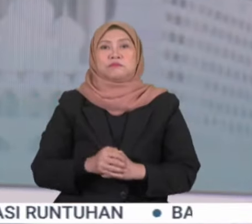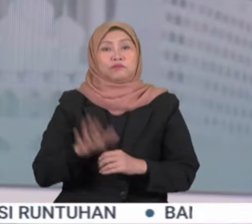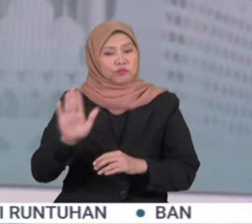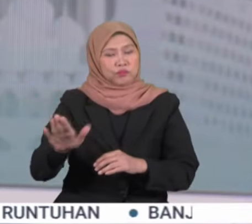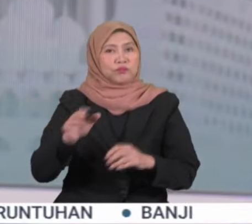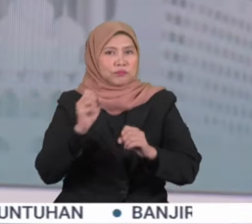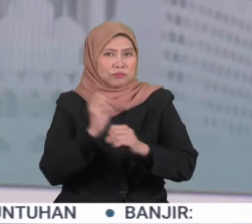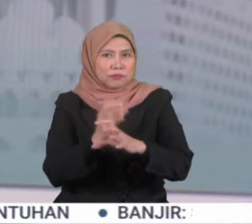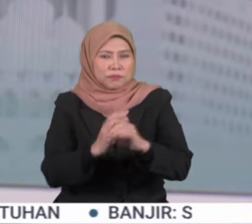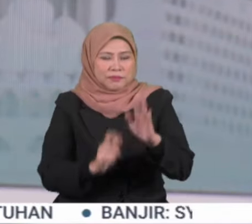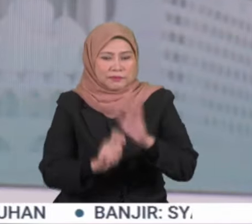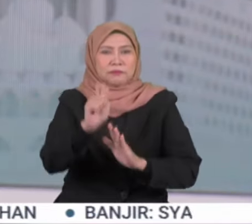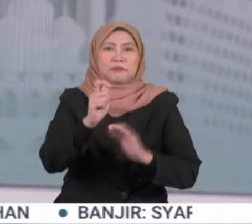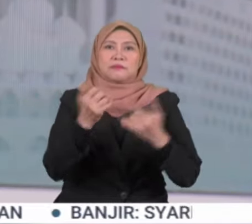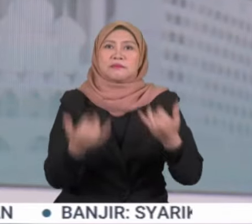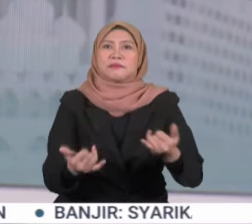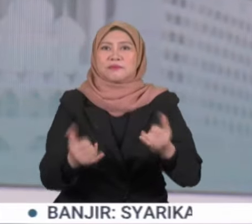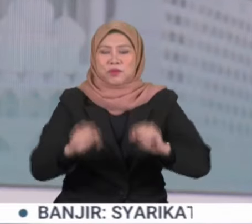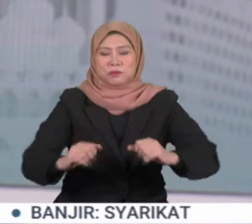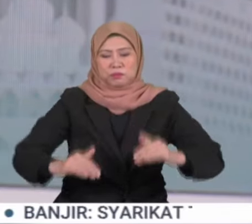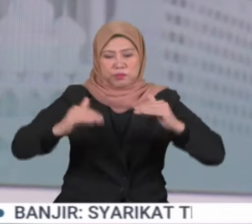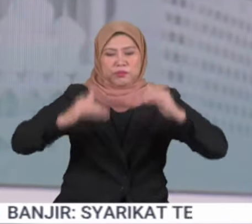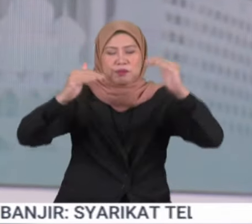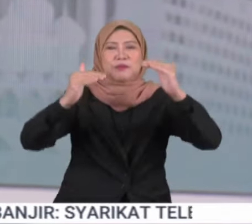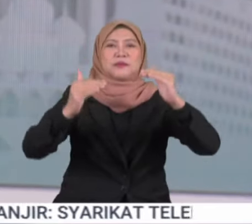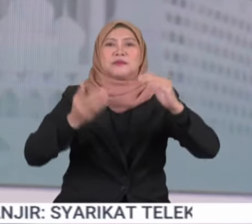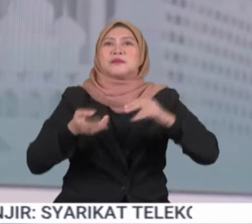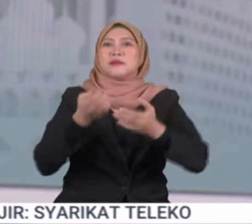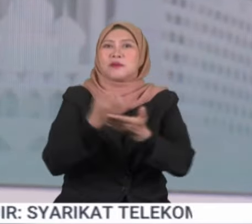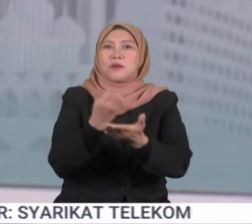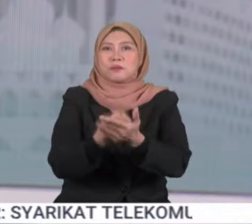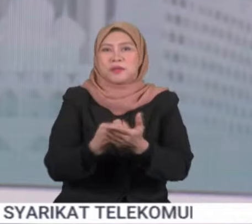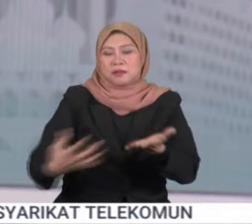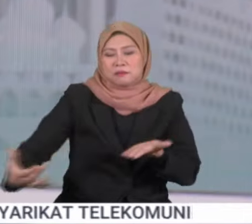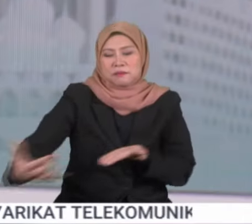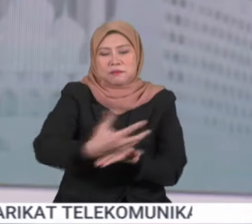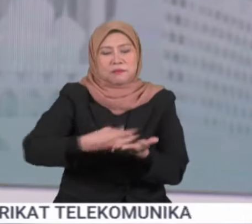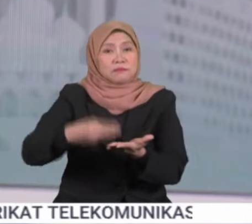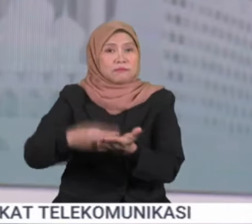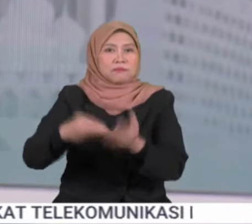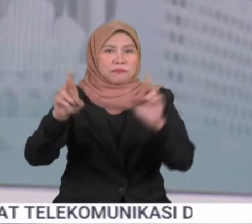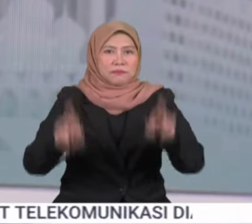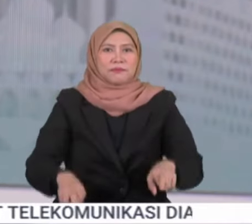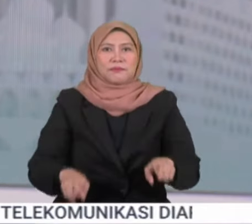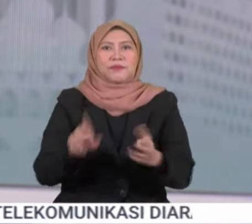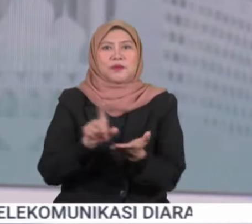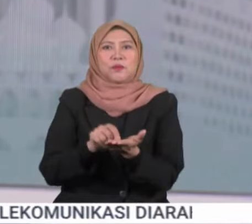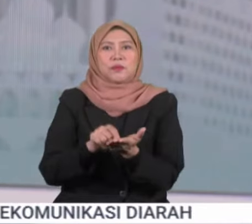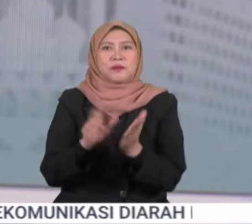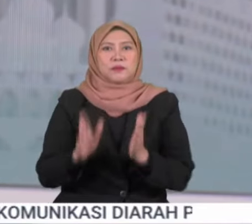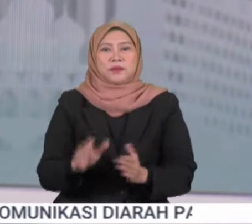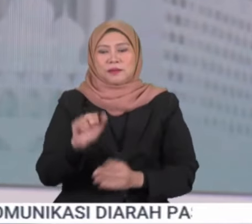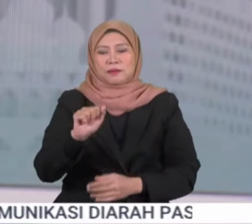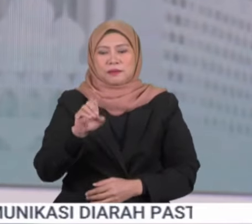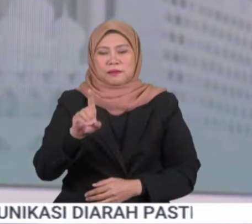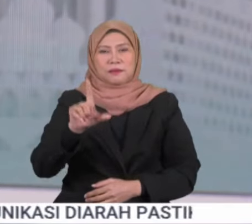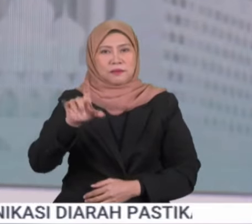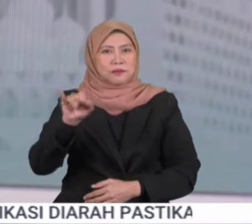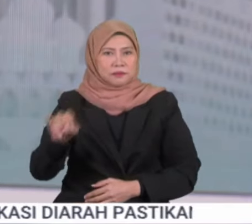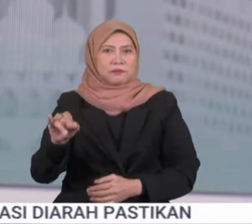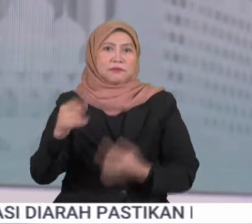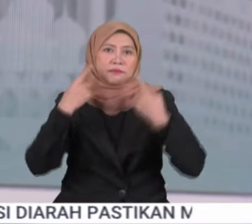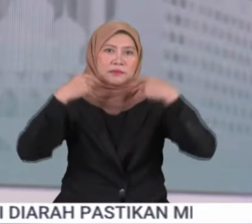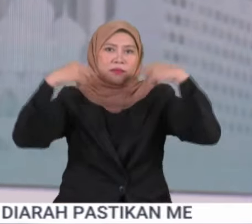itu membolehkan individu meningkatkan taraf ekonomi dan menjana pendapatan rakyat. Wartawan Adliyah Habibullah menyingkap